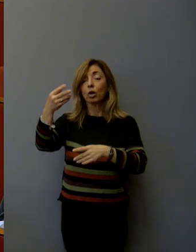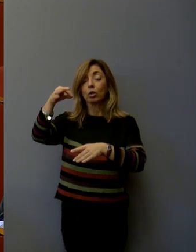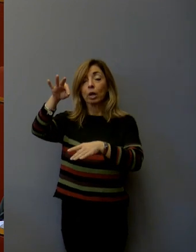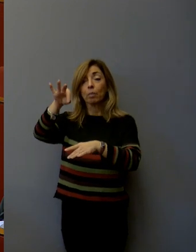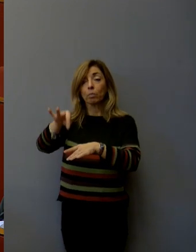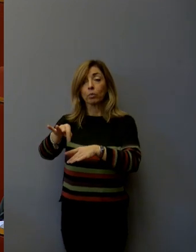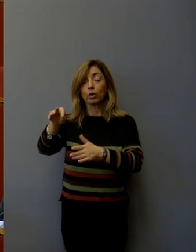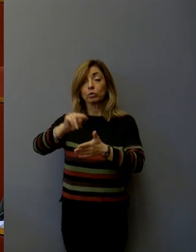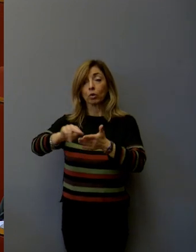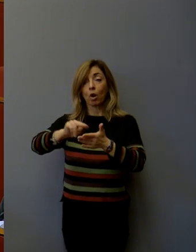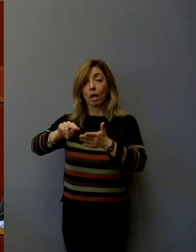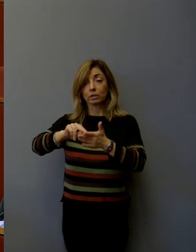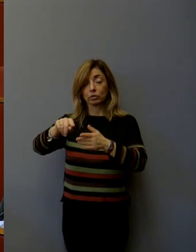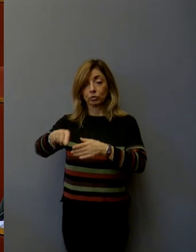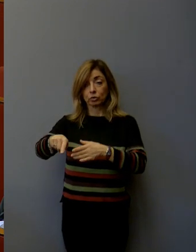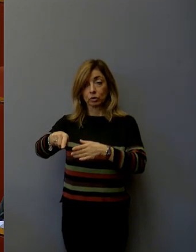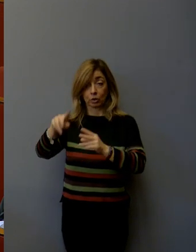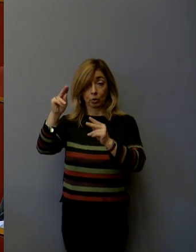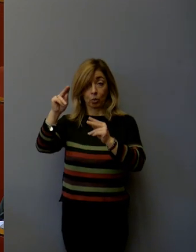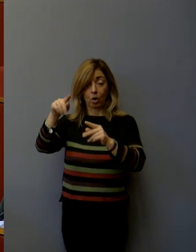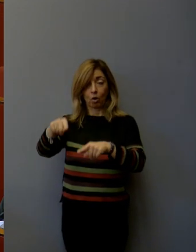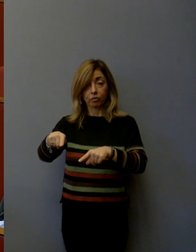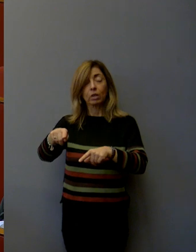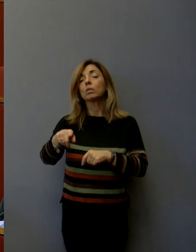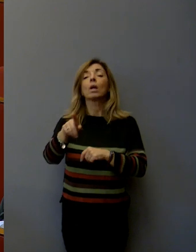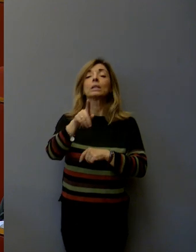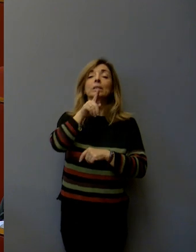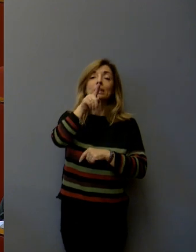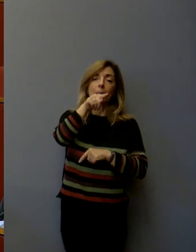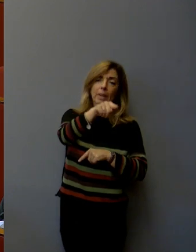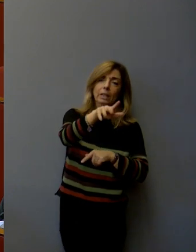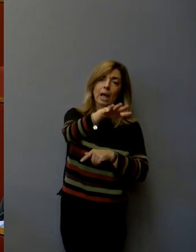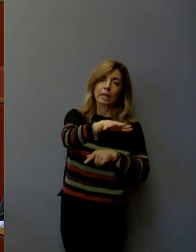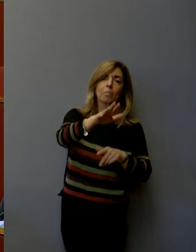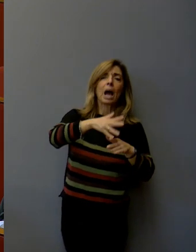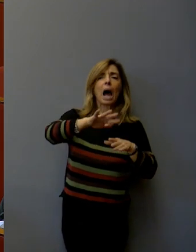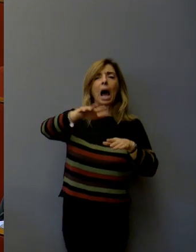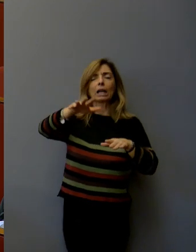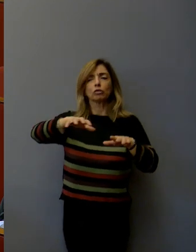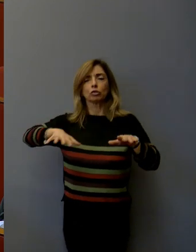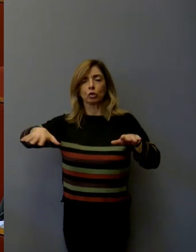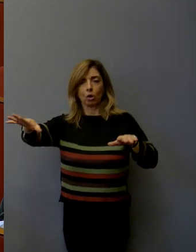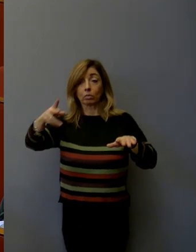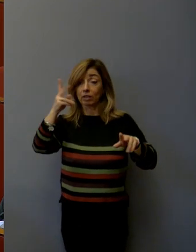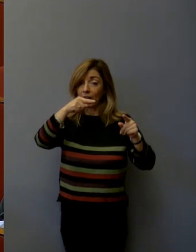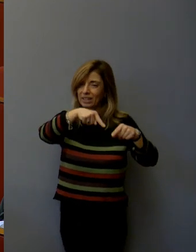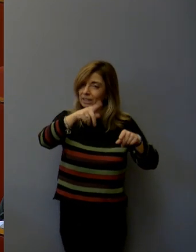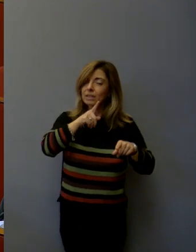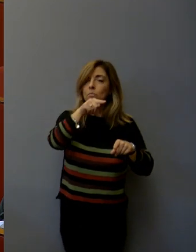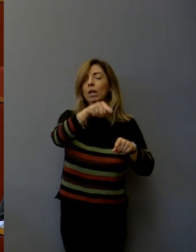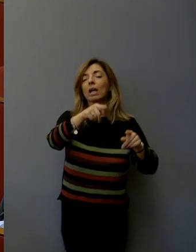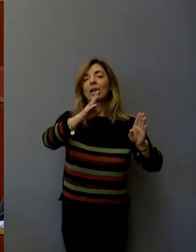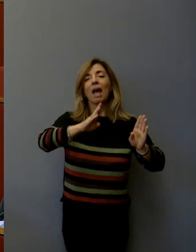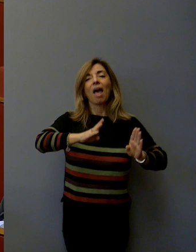a Sampierdarena ma non solo ma Sampierdarena sicuramente molti edifici scolastici Sono